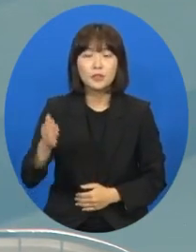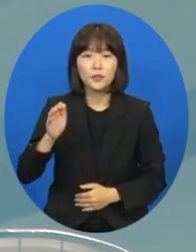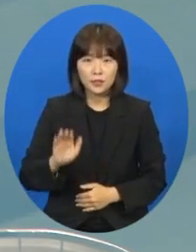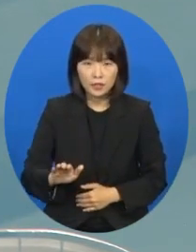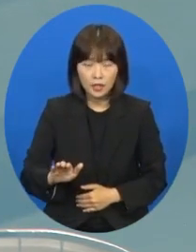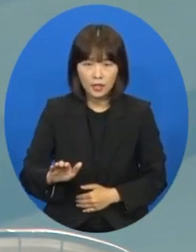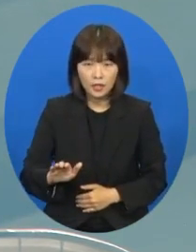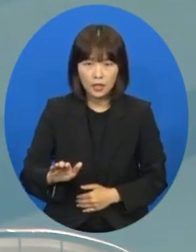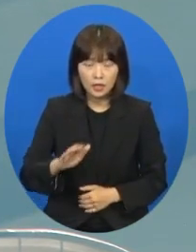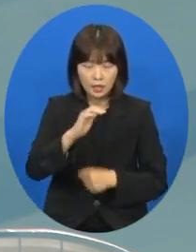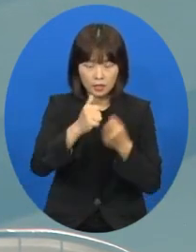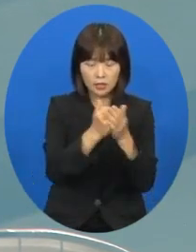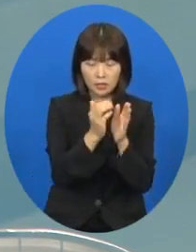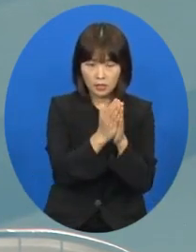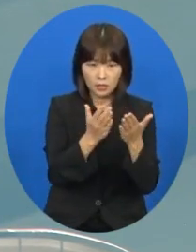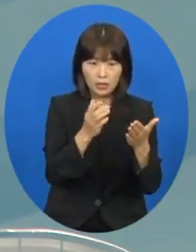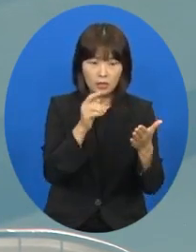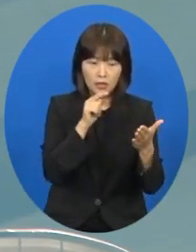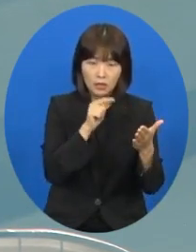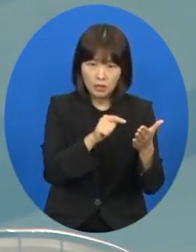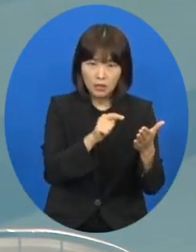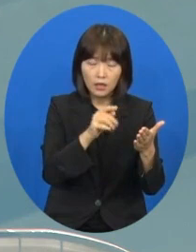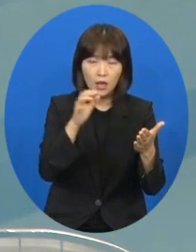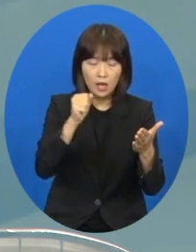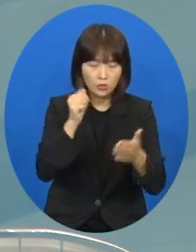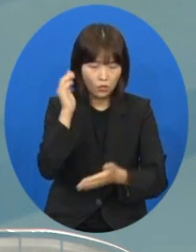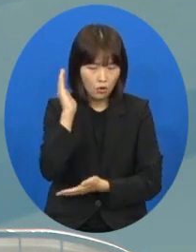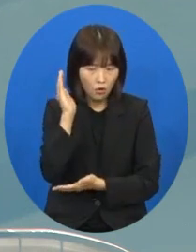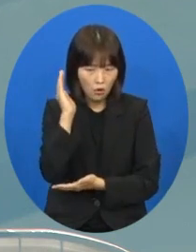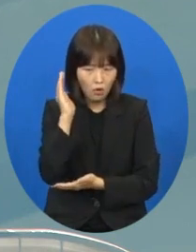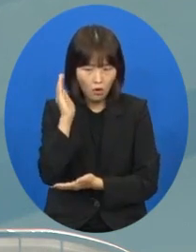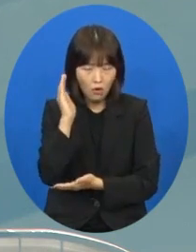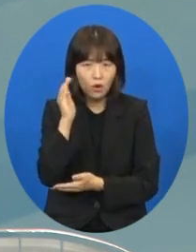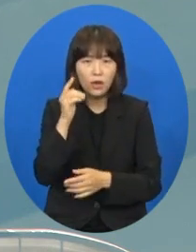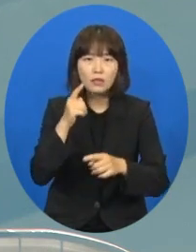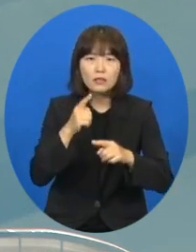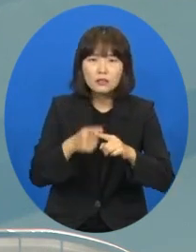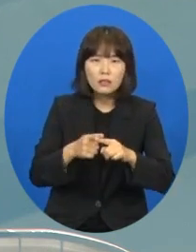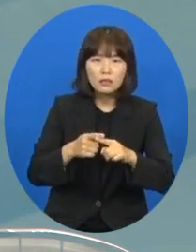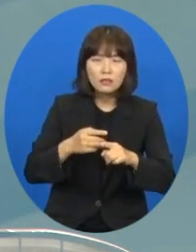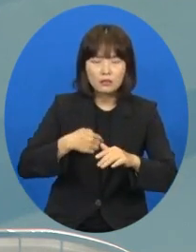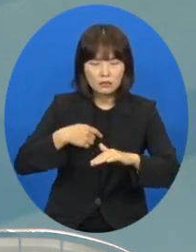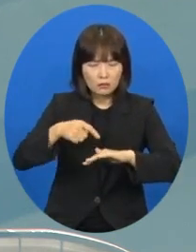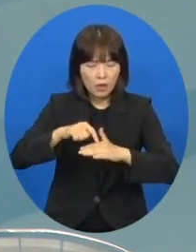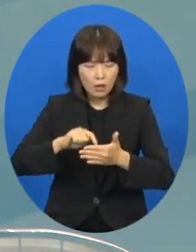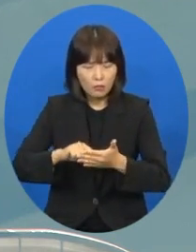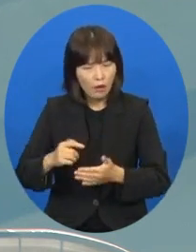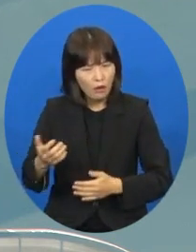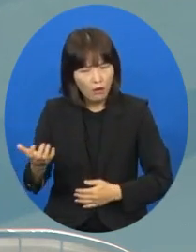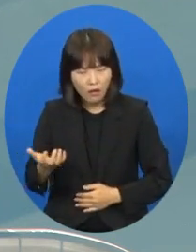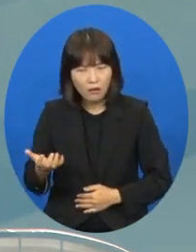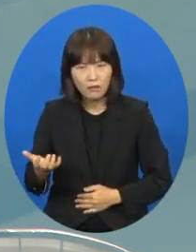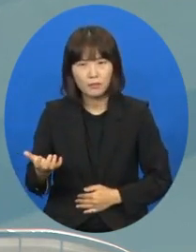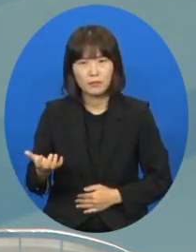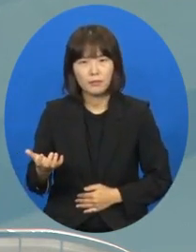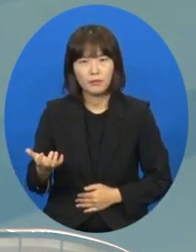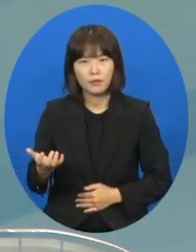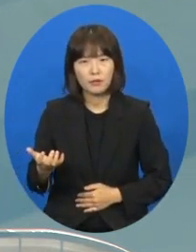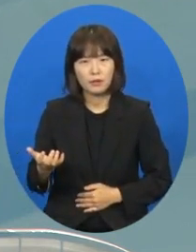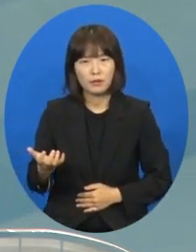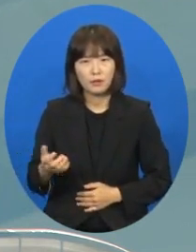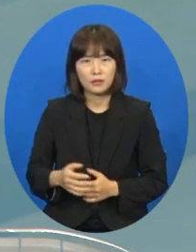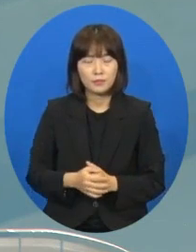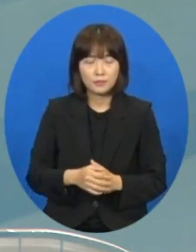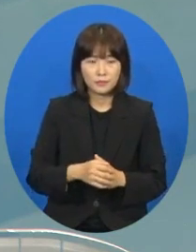그런데 이 본문을 가지고 설교를 하다가 제 마음이 너무 아픈 거예요. 이